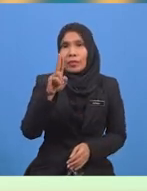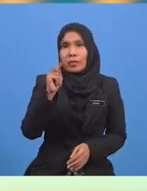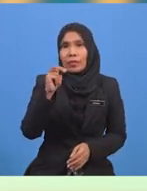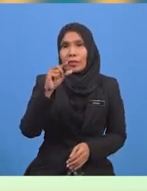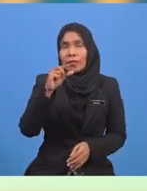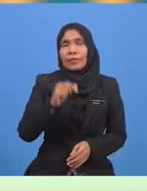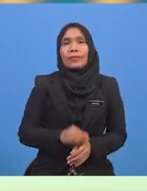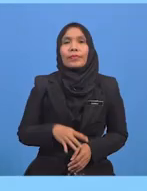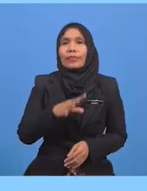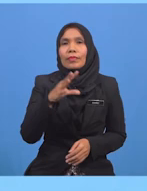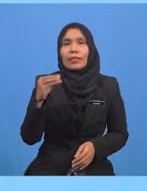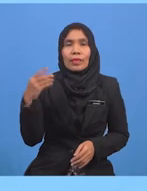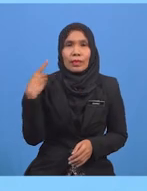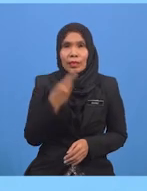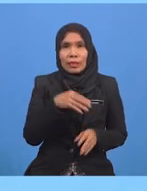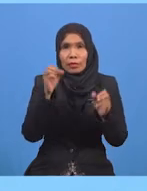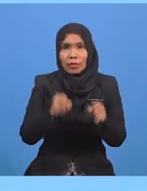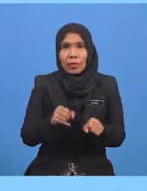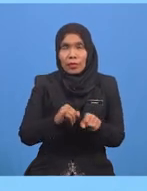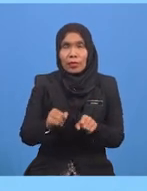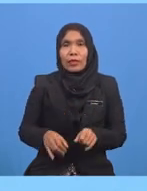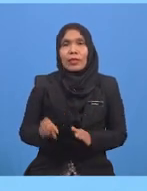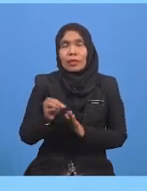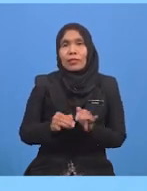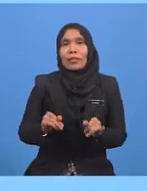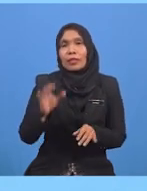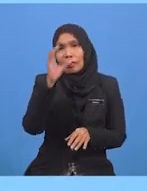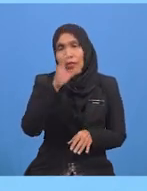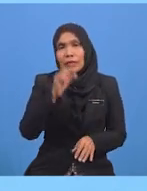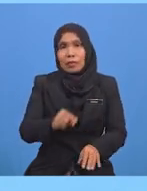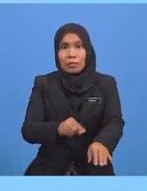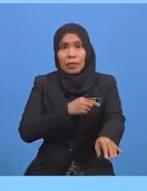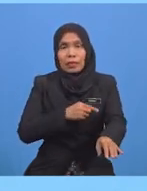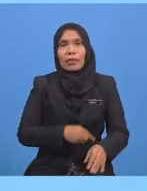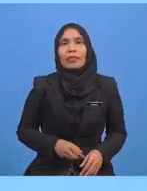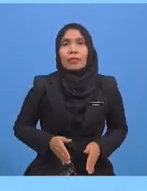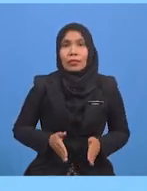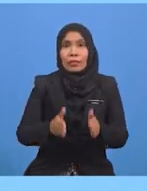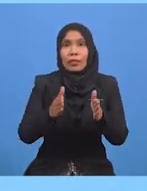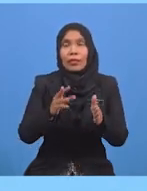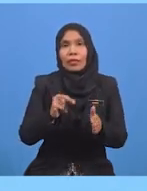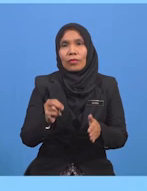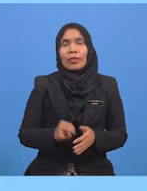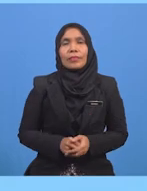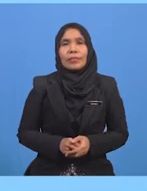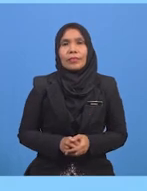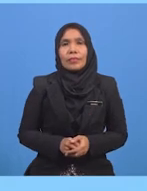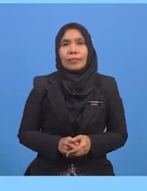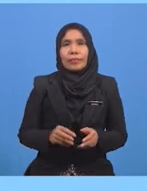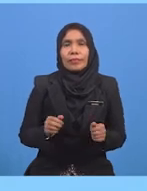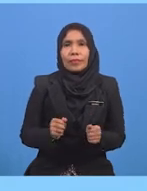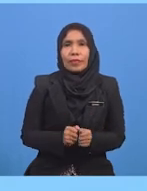mencari panjang laluan dengan menggunakan rumus jarak sama